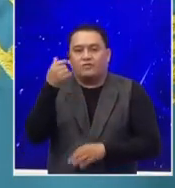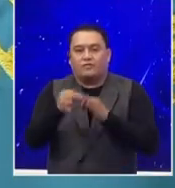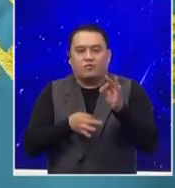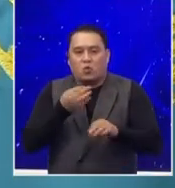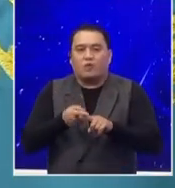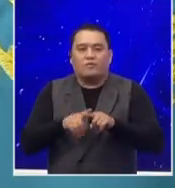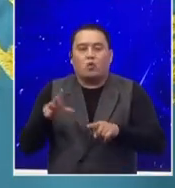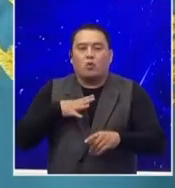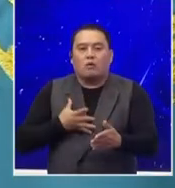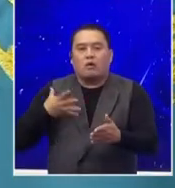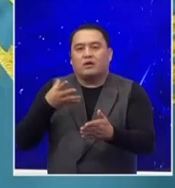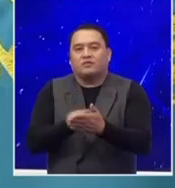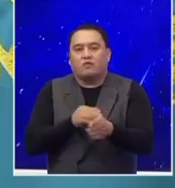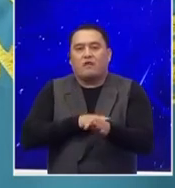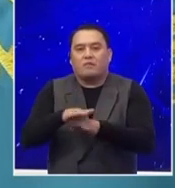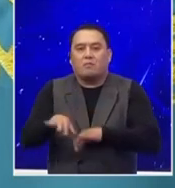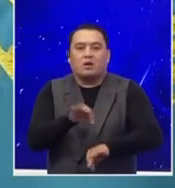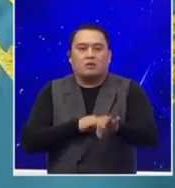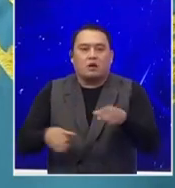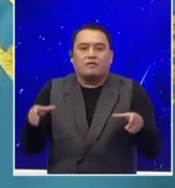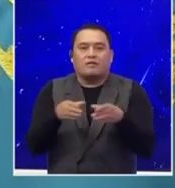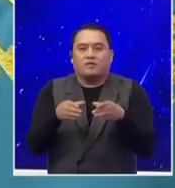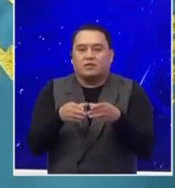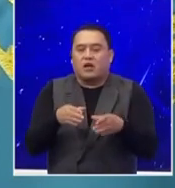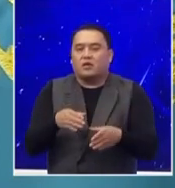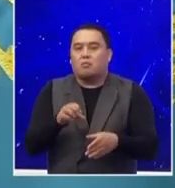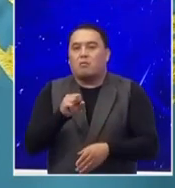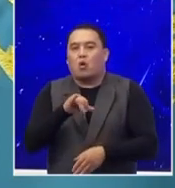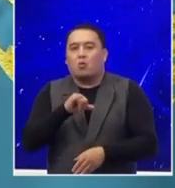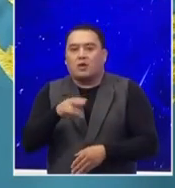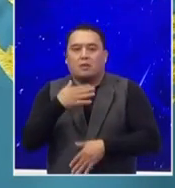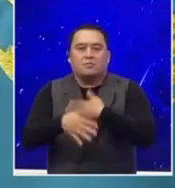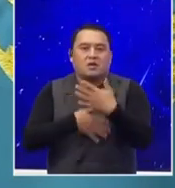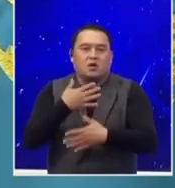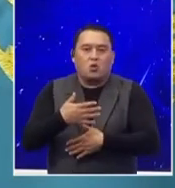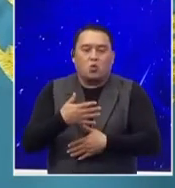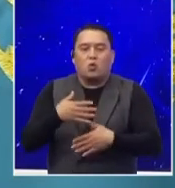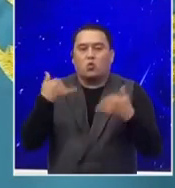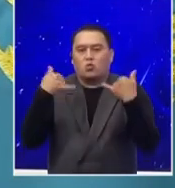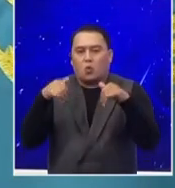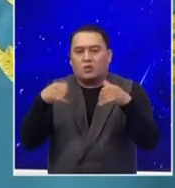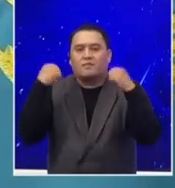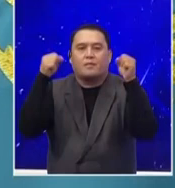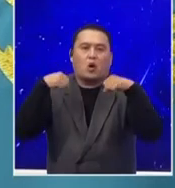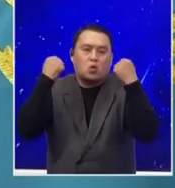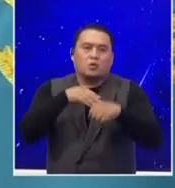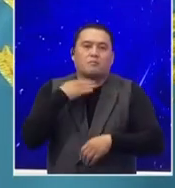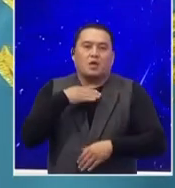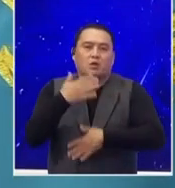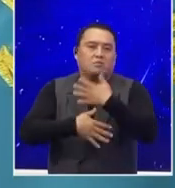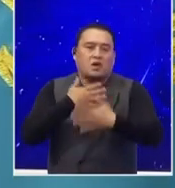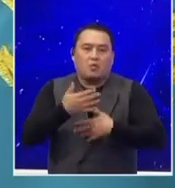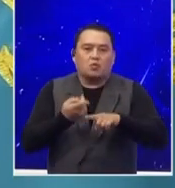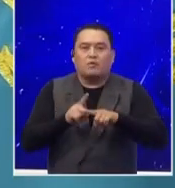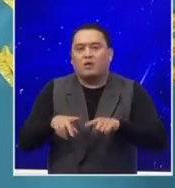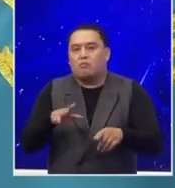активная работа с инвесторами по реализации проектов компаний «Тайсон Фуд» и «Бауман» по глубокой переработке крупного и мелкорогатого скота. В настоящее время